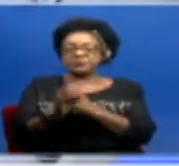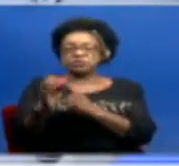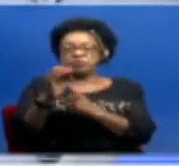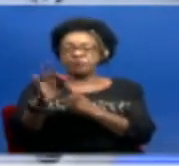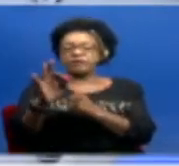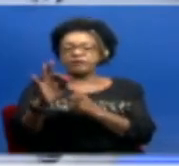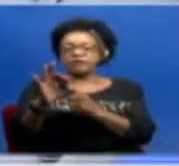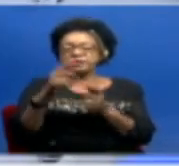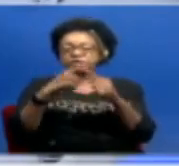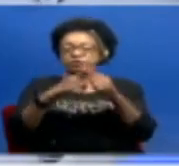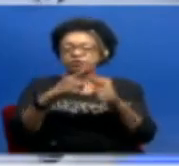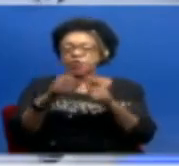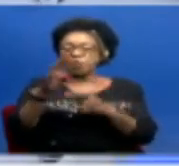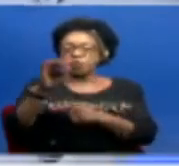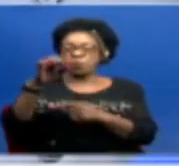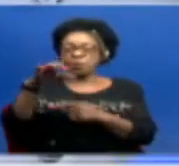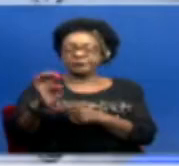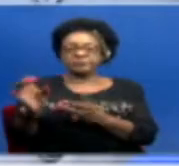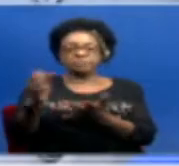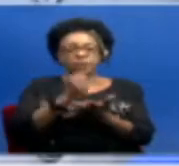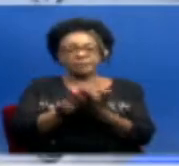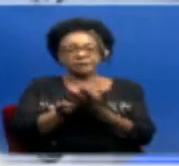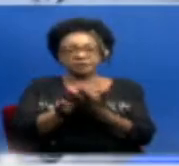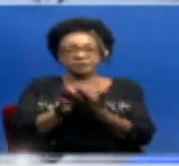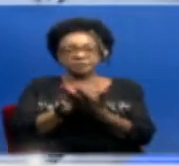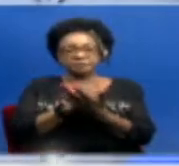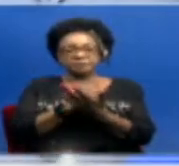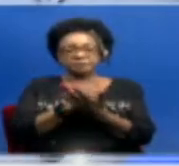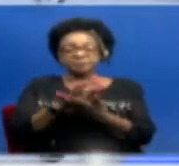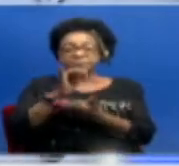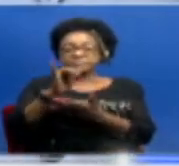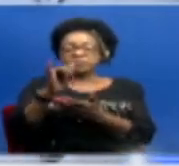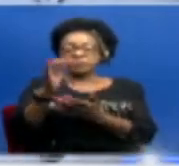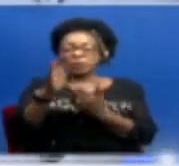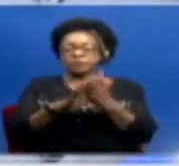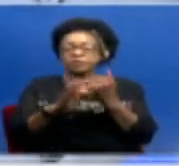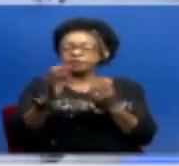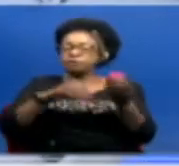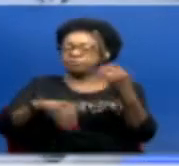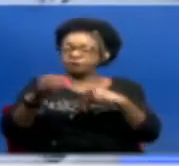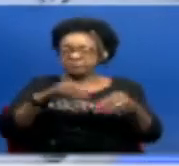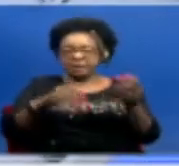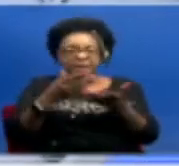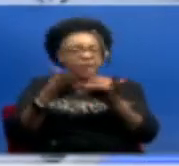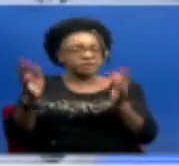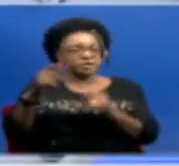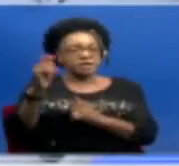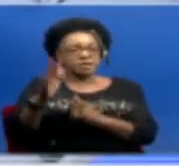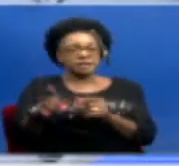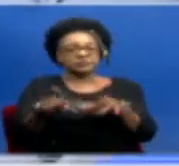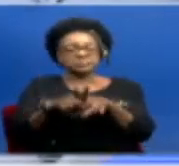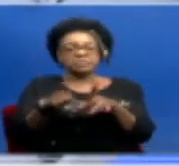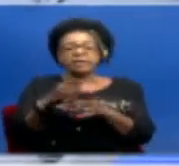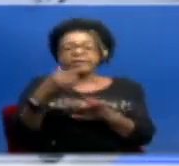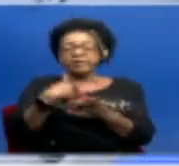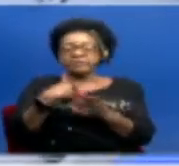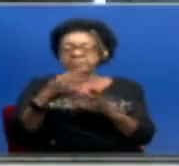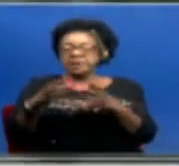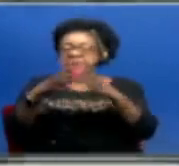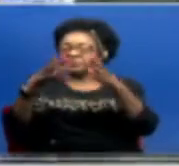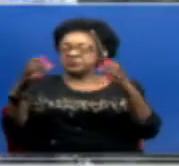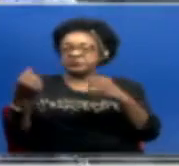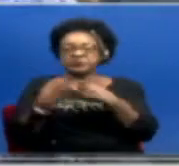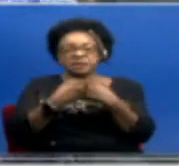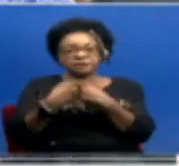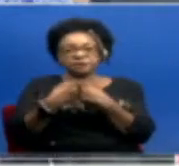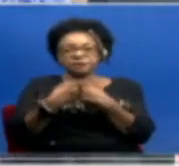total wage employment. The envisioned contribution by every Kenyan also poses major challenges.